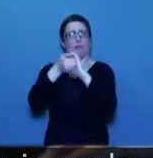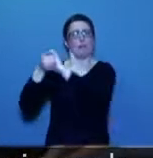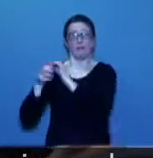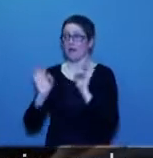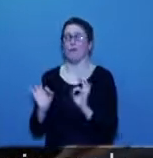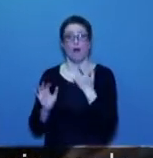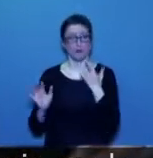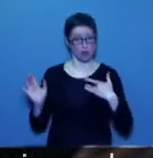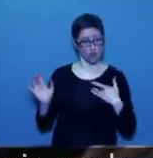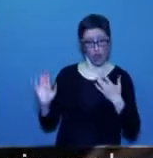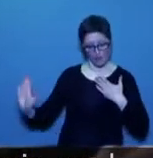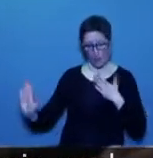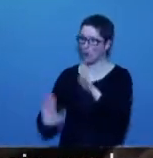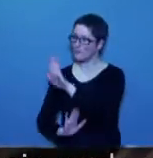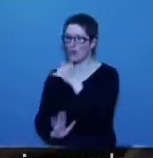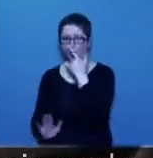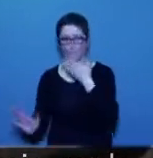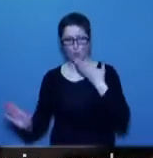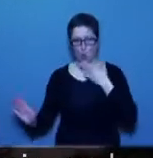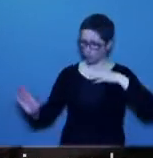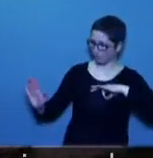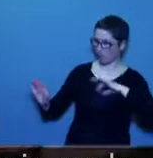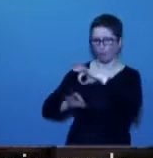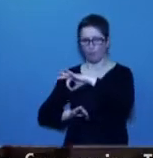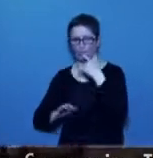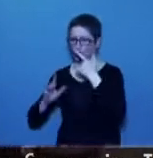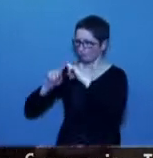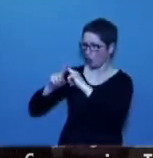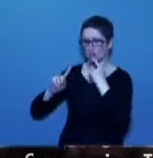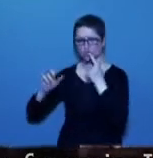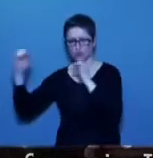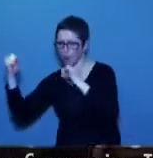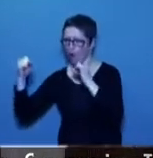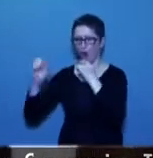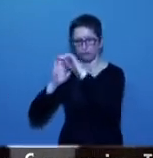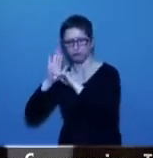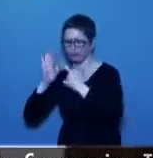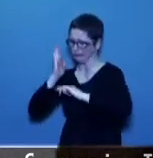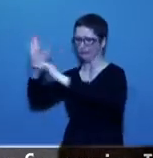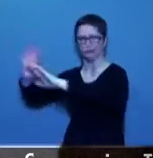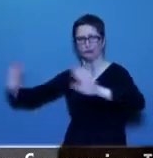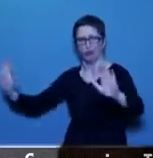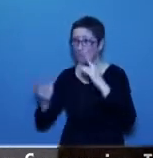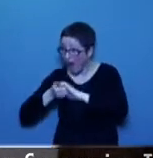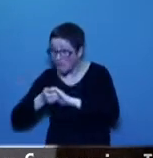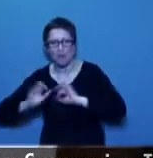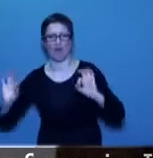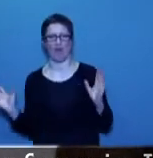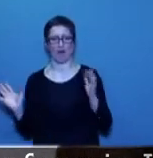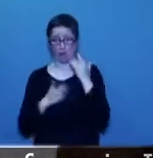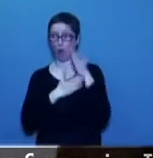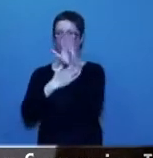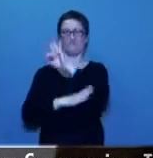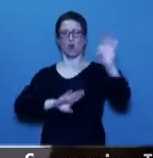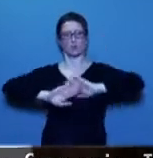des intérêts, il y a des négociations, il y a des accords, il y a des traités. Il n'y a pas d'amis. On représente la France, un point, c'est